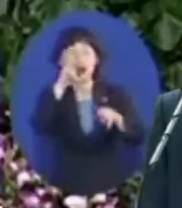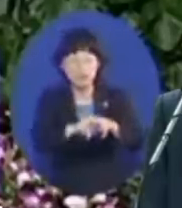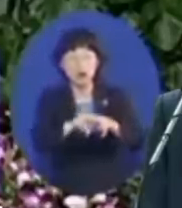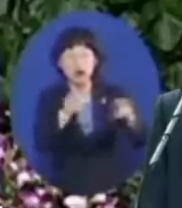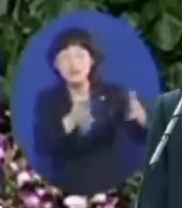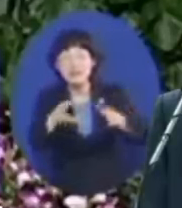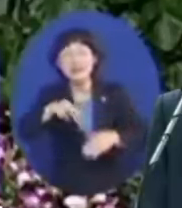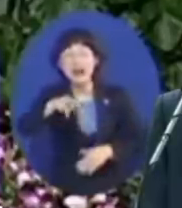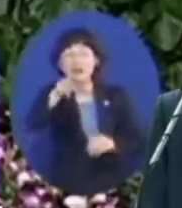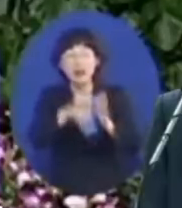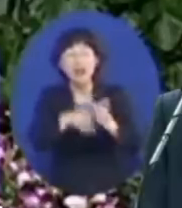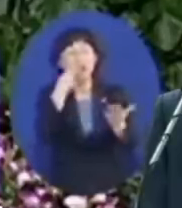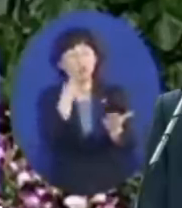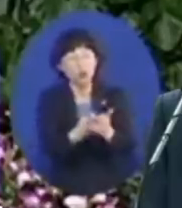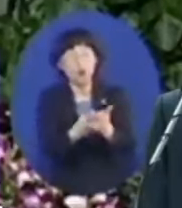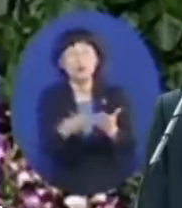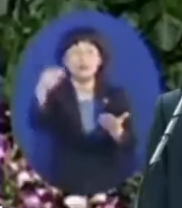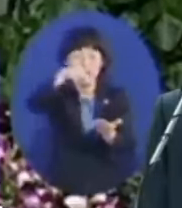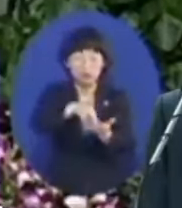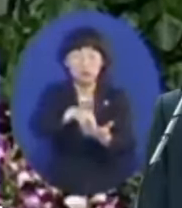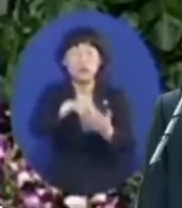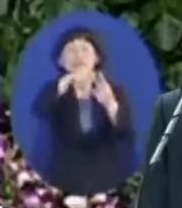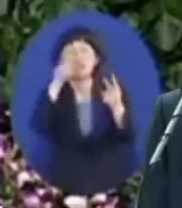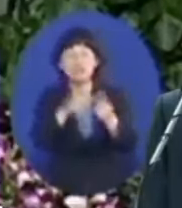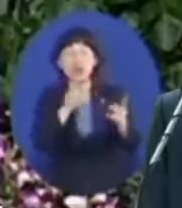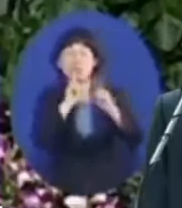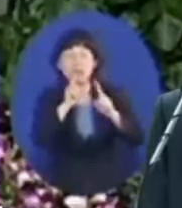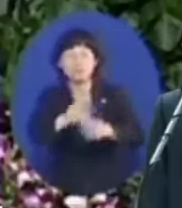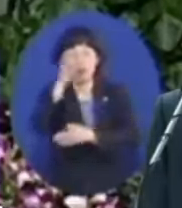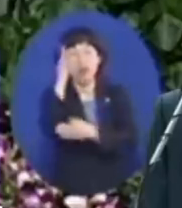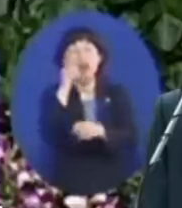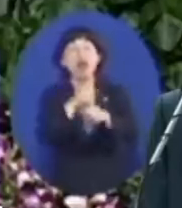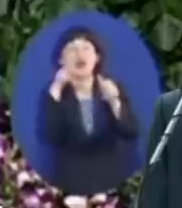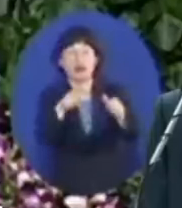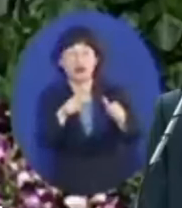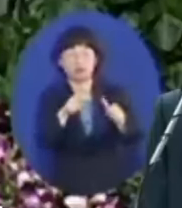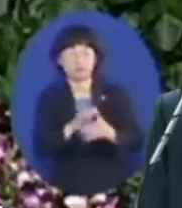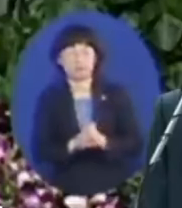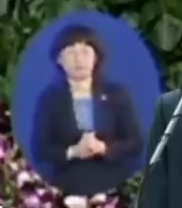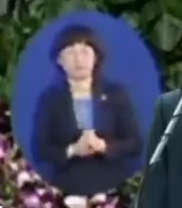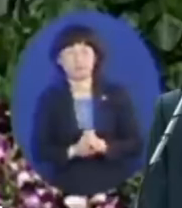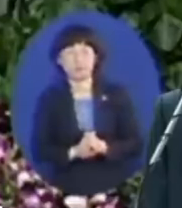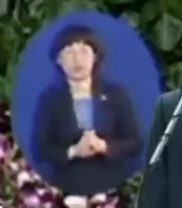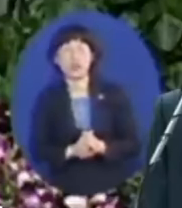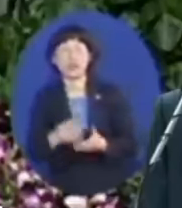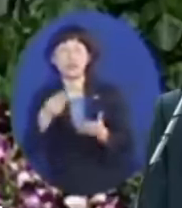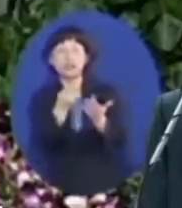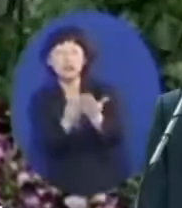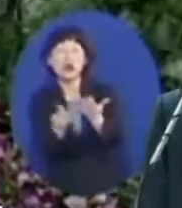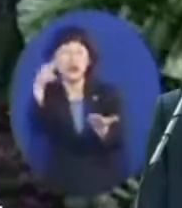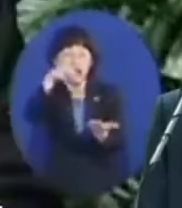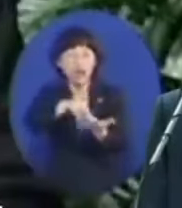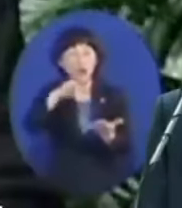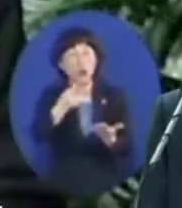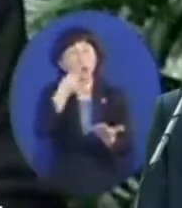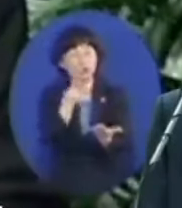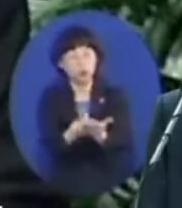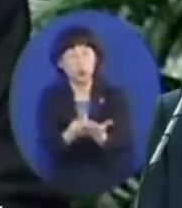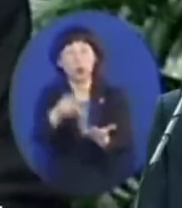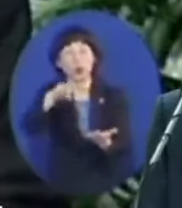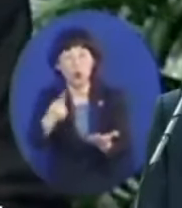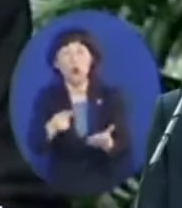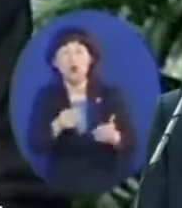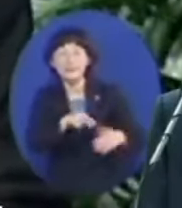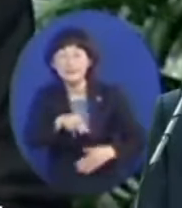길을 갈 때든지 누워있을 때든지 일어날 때든지 이 말씀을 강론할 것이라. 일어나도 누워도